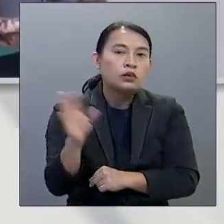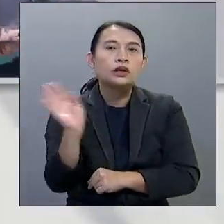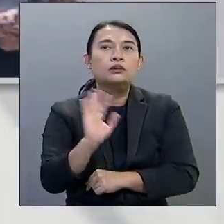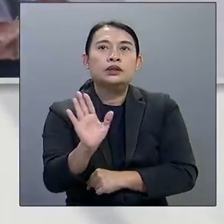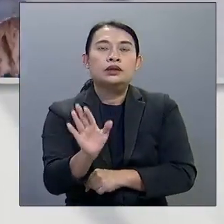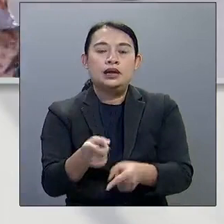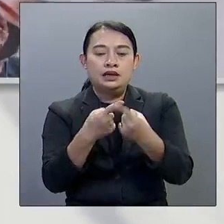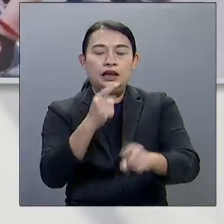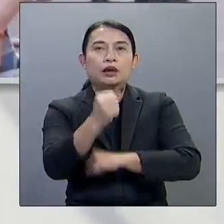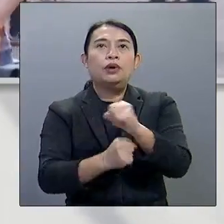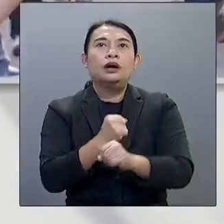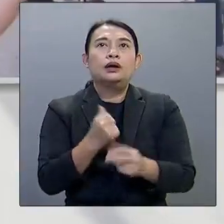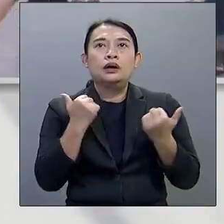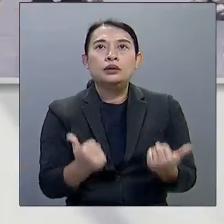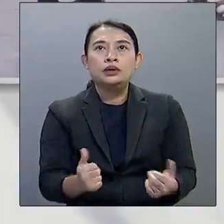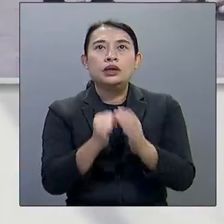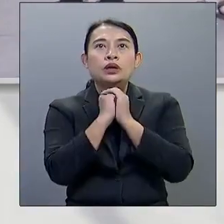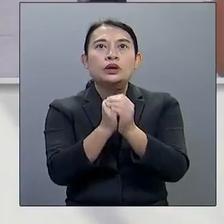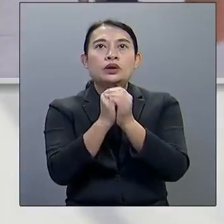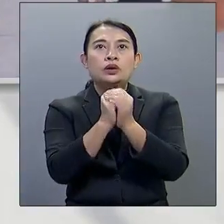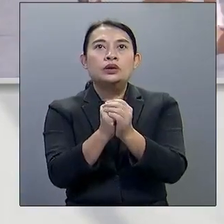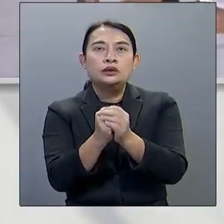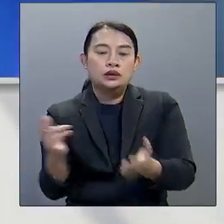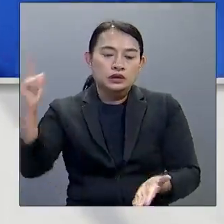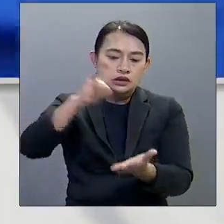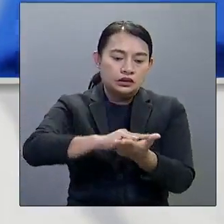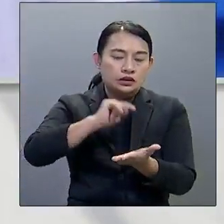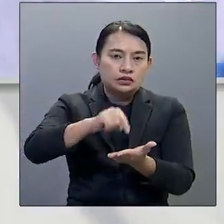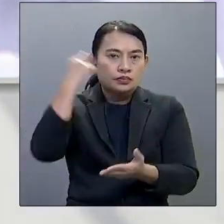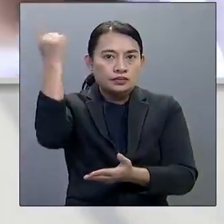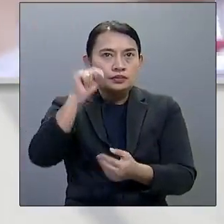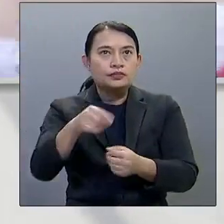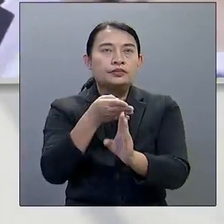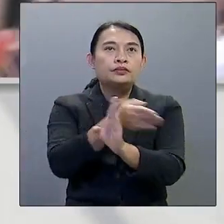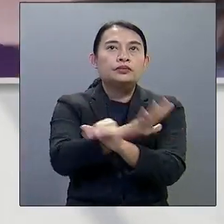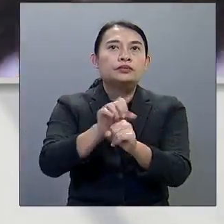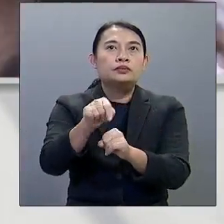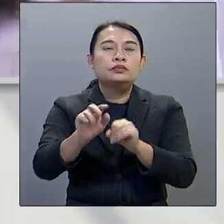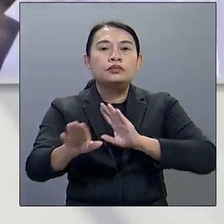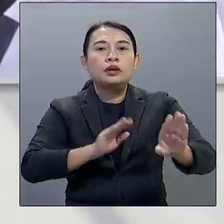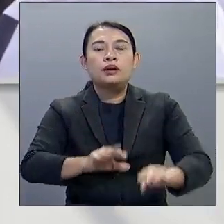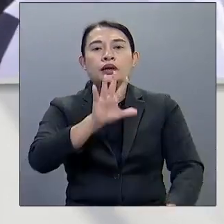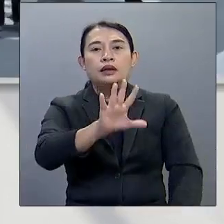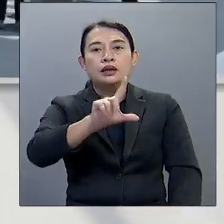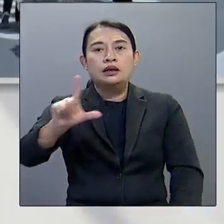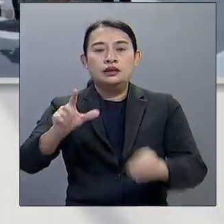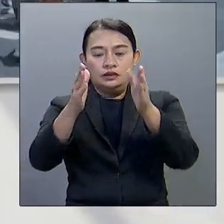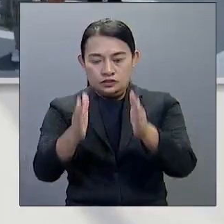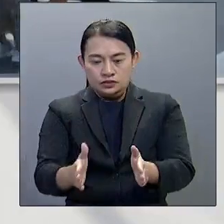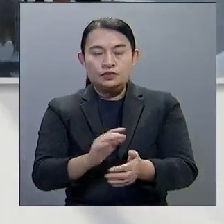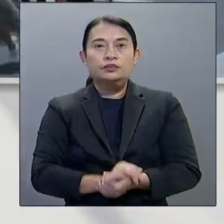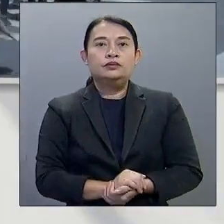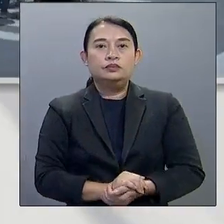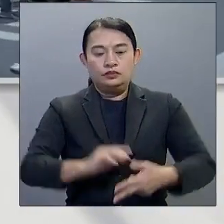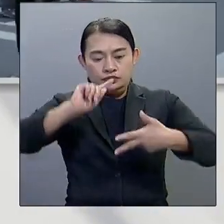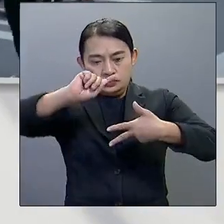การเหมือนกันว่าปีนี้น่าจะได้นักท่องเที่ยวจีนคืนมาครึ่งหนึ่งจากช่วงก่อนโควิดก็คือราวๆ5ล้านคนค่ะไตรมาส